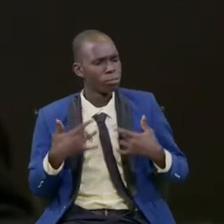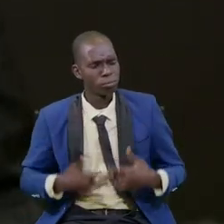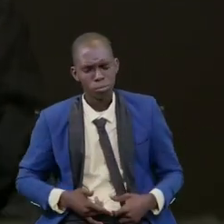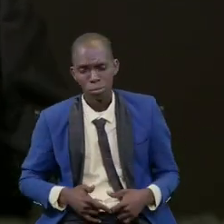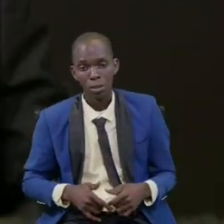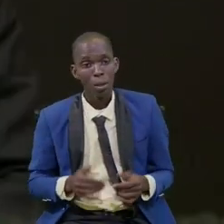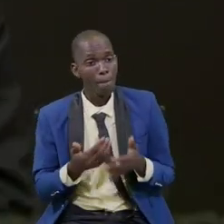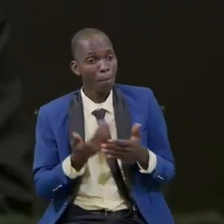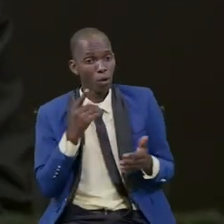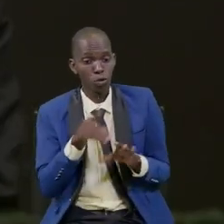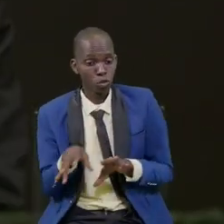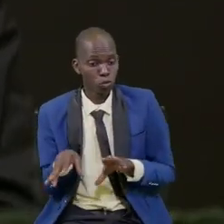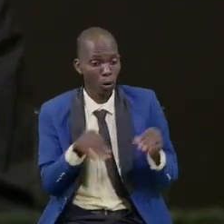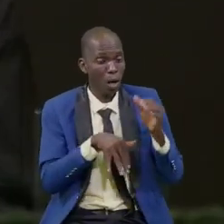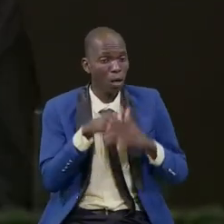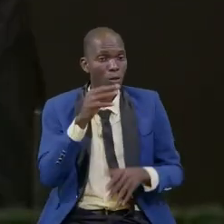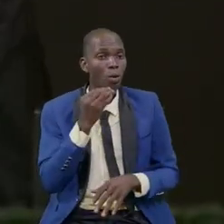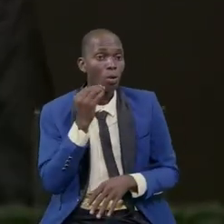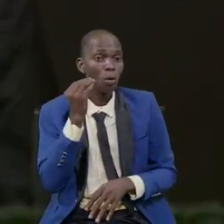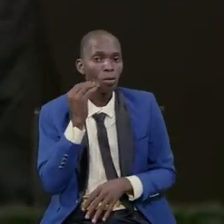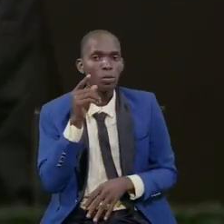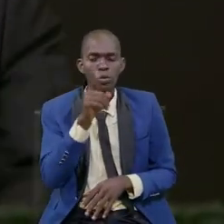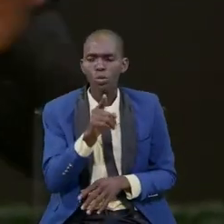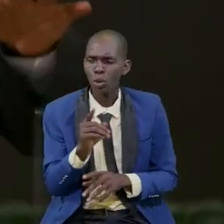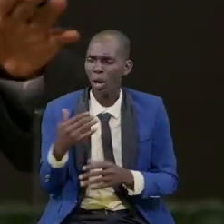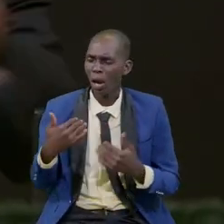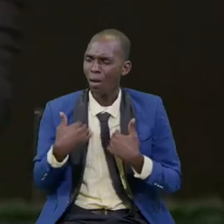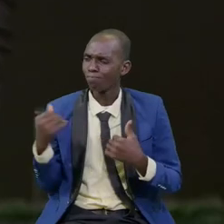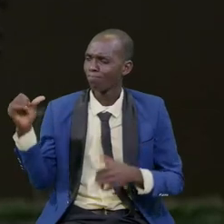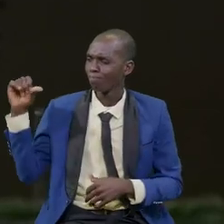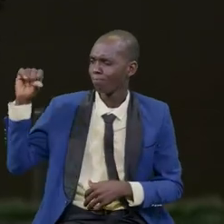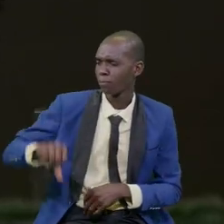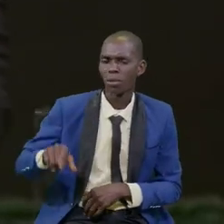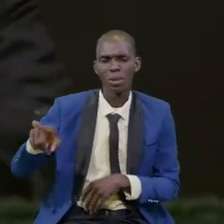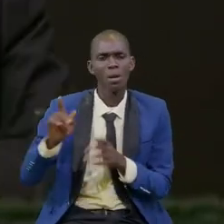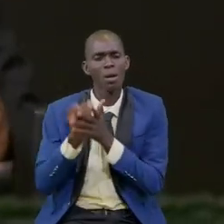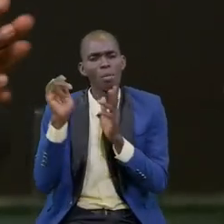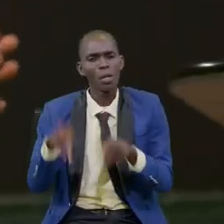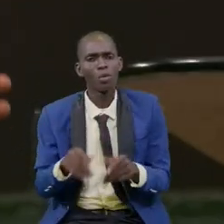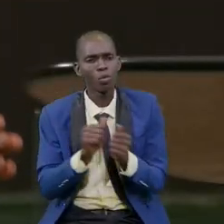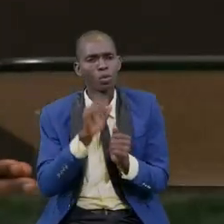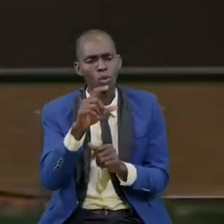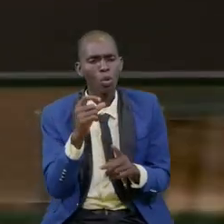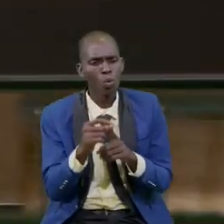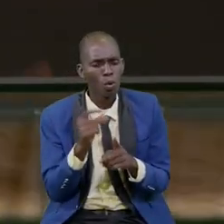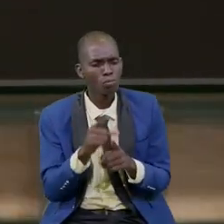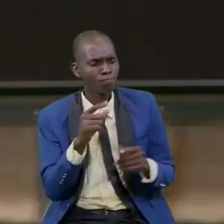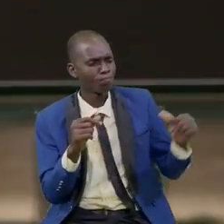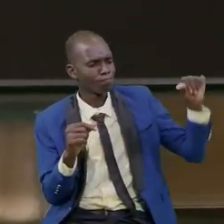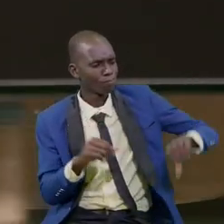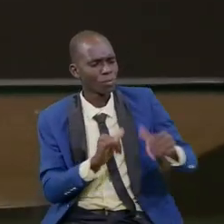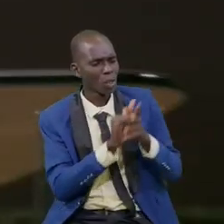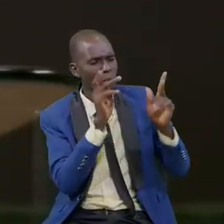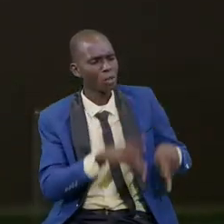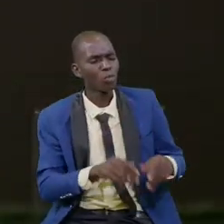qui vont salir leur vie, des choses que vous allez dire Alors, vous allez frapper l'autre avec votre parole